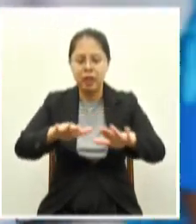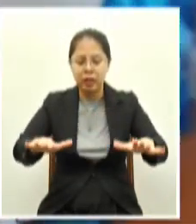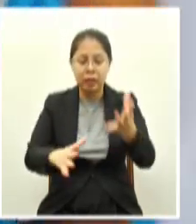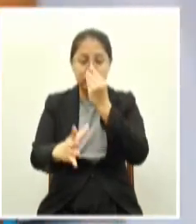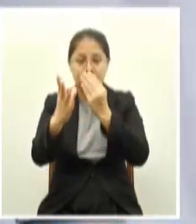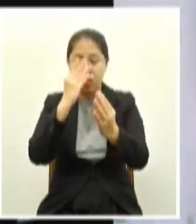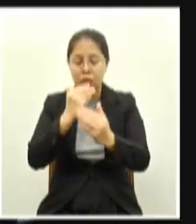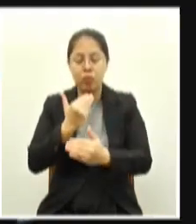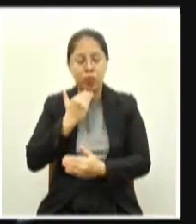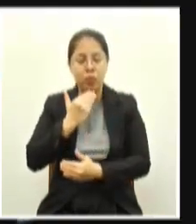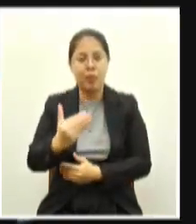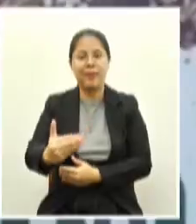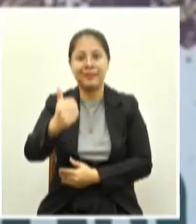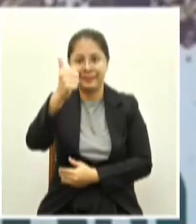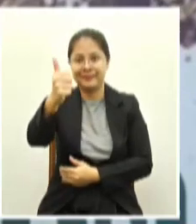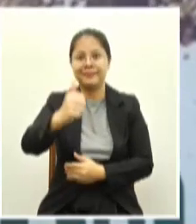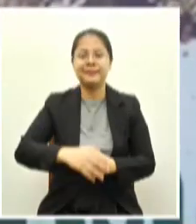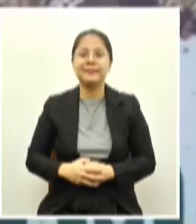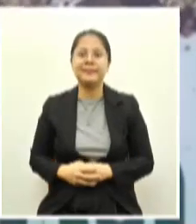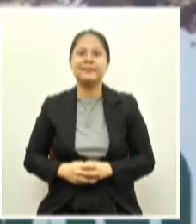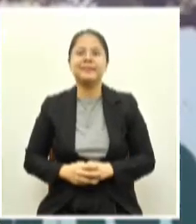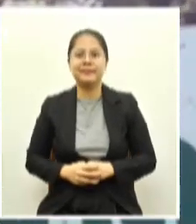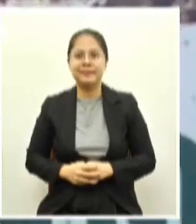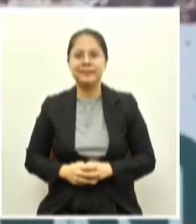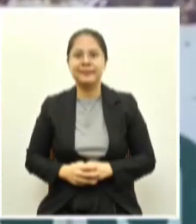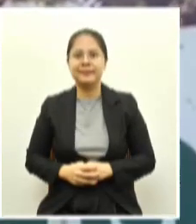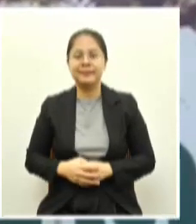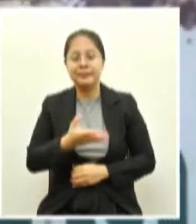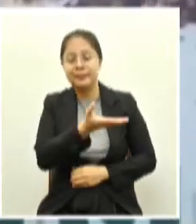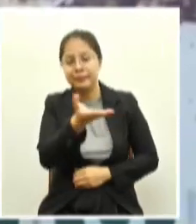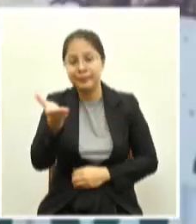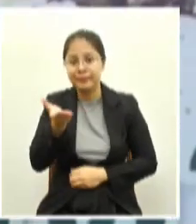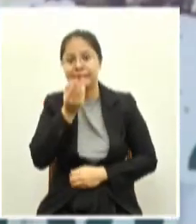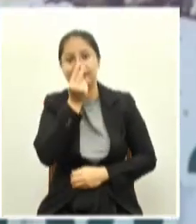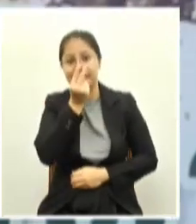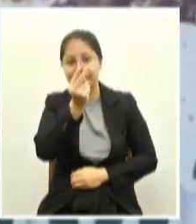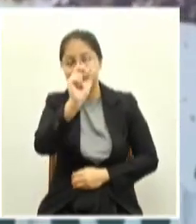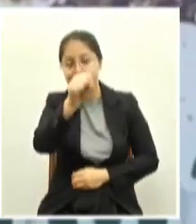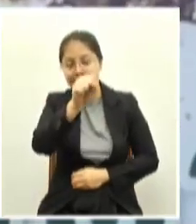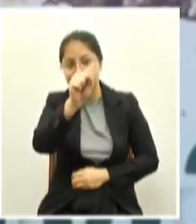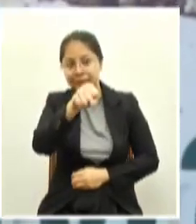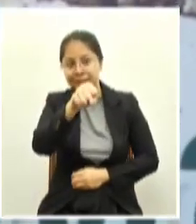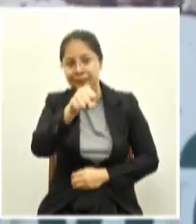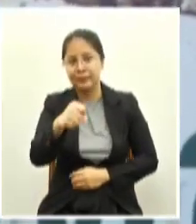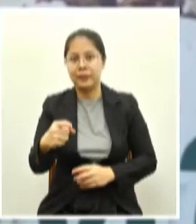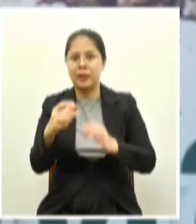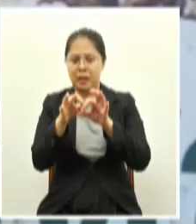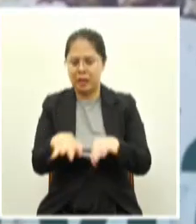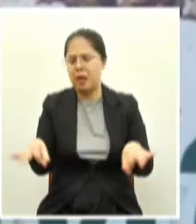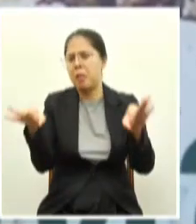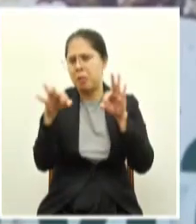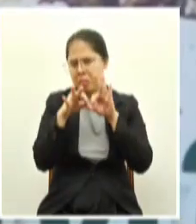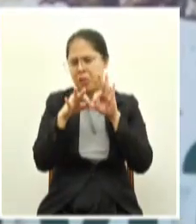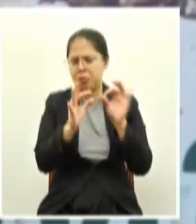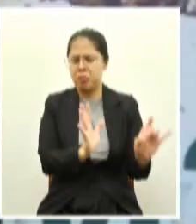ถเกิดขึ้นได้ในทุกห้องเรียนค่ะ ครับทุกท่านก็คงเห็นแล้วนะครับว่าจุดแตกหักของการพัฒนา